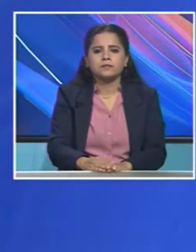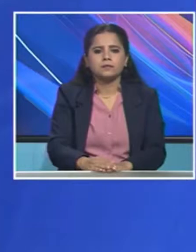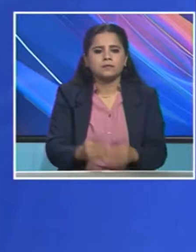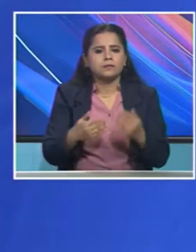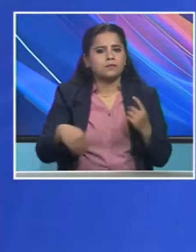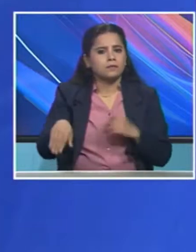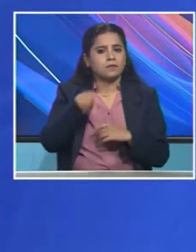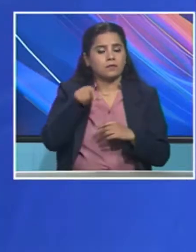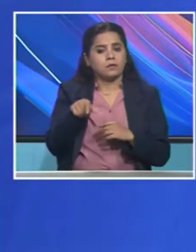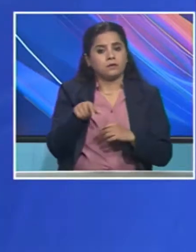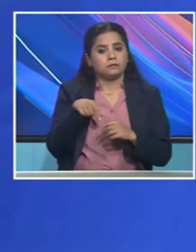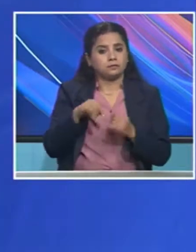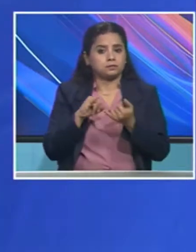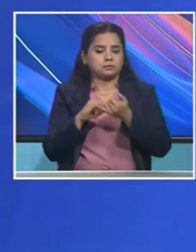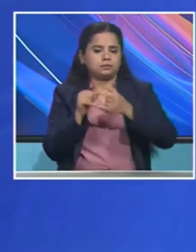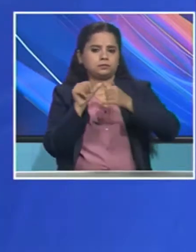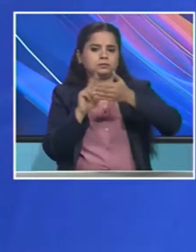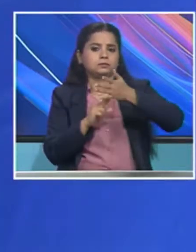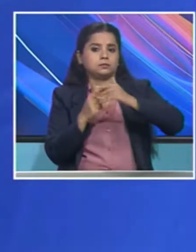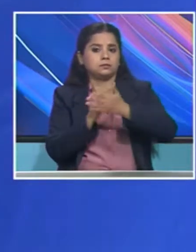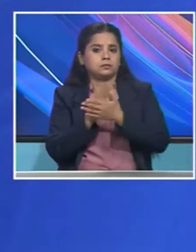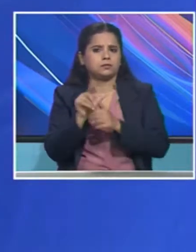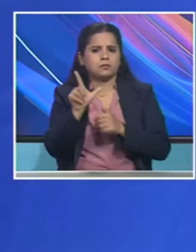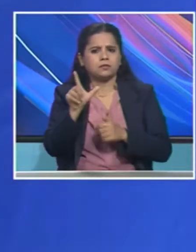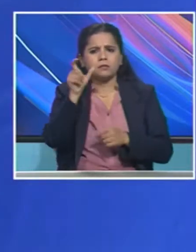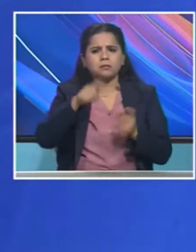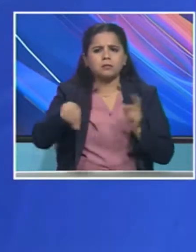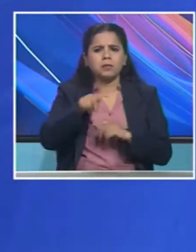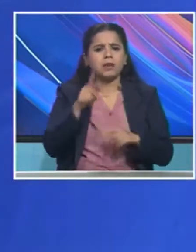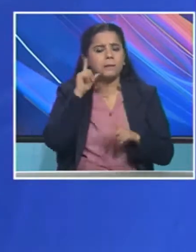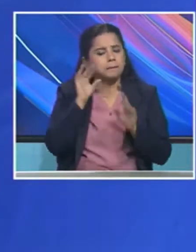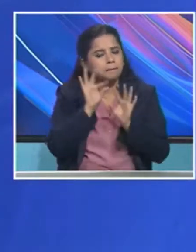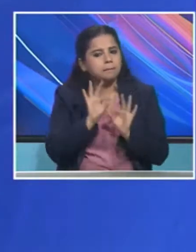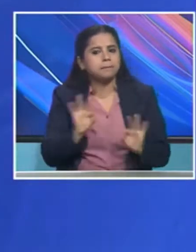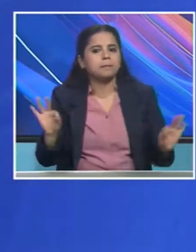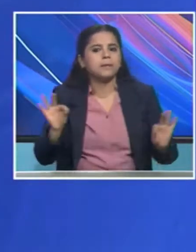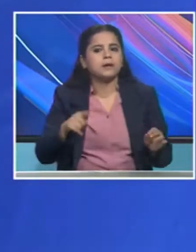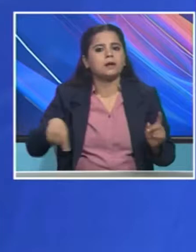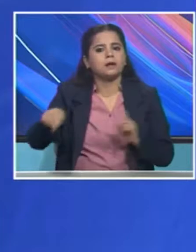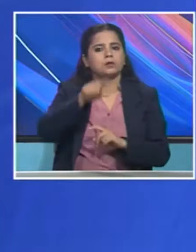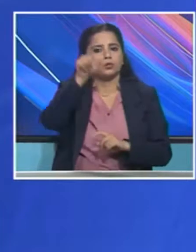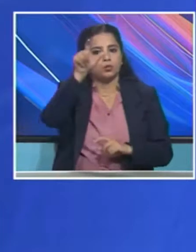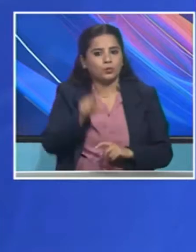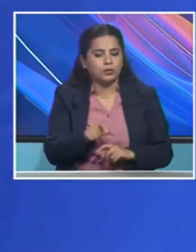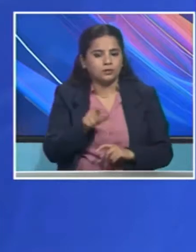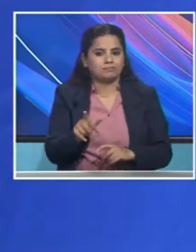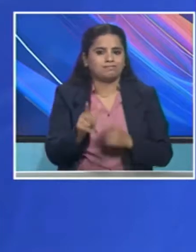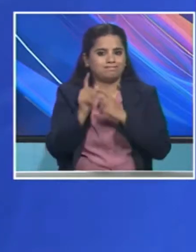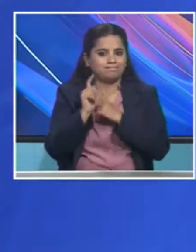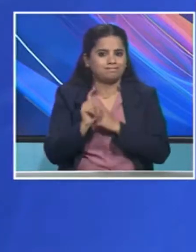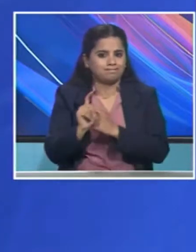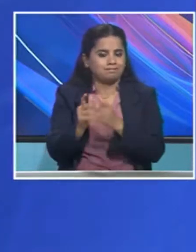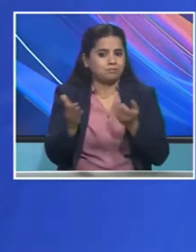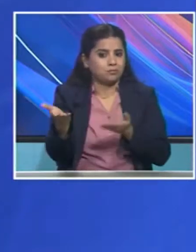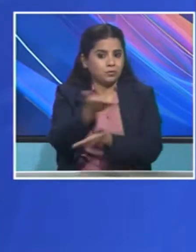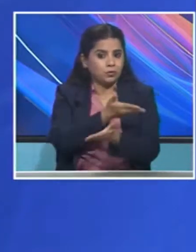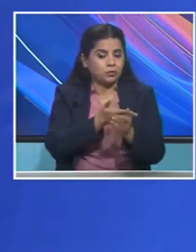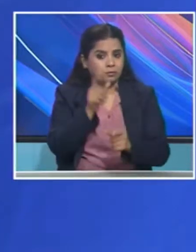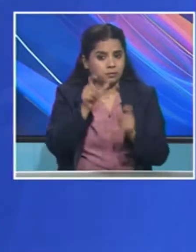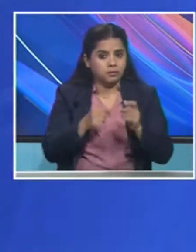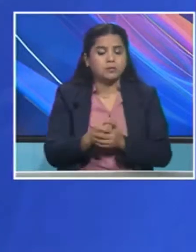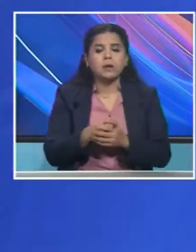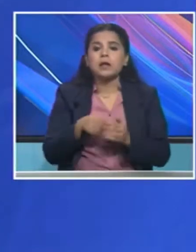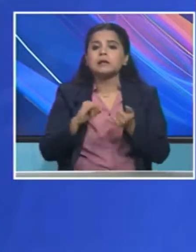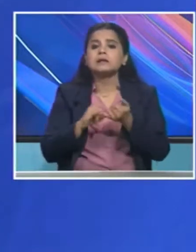संथाल आदिवासी, संथाल जिन्हें कहा जाता है शांत व्यक्ति, ऐसे हैं ये